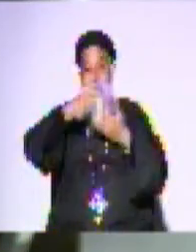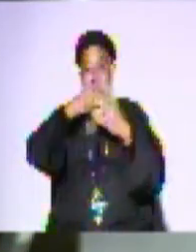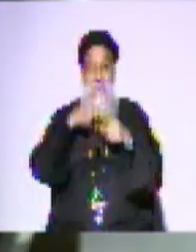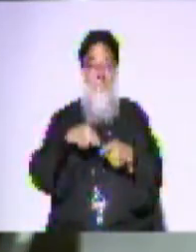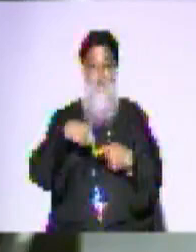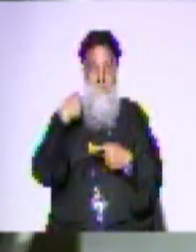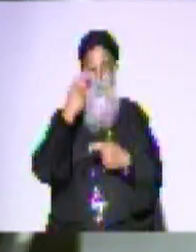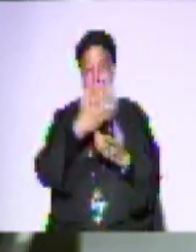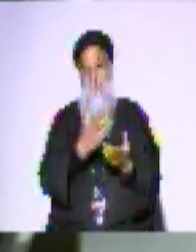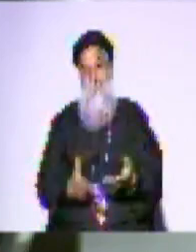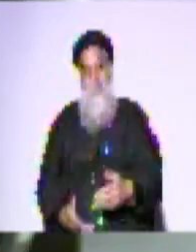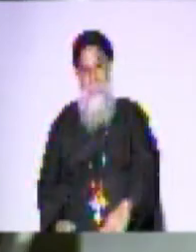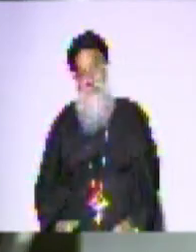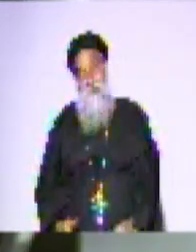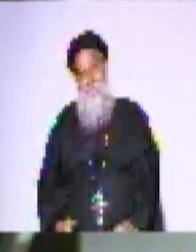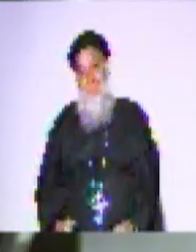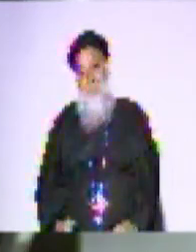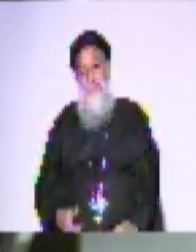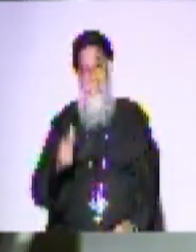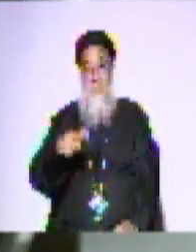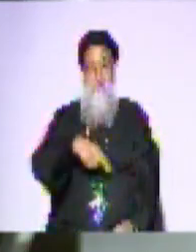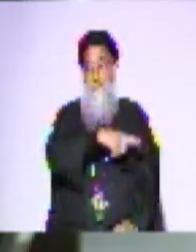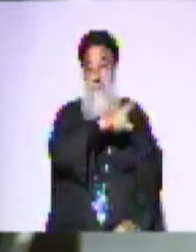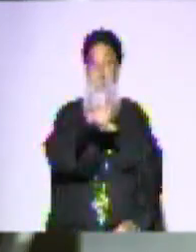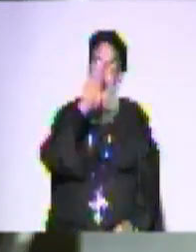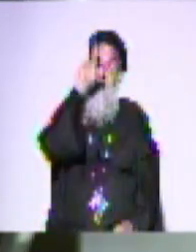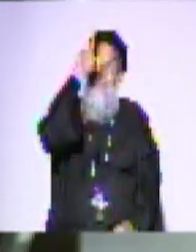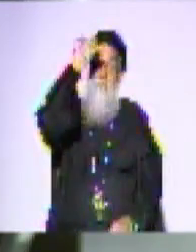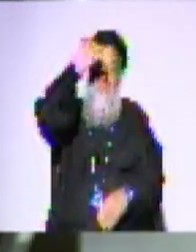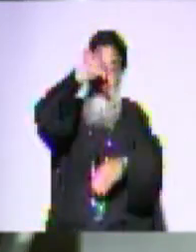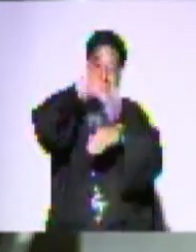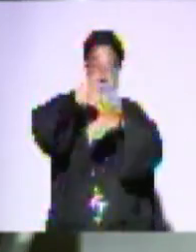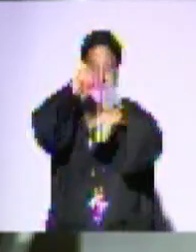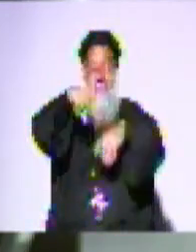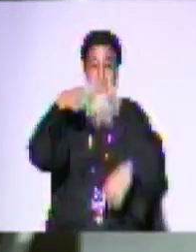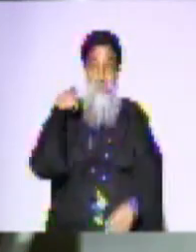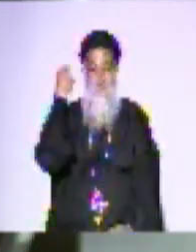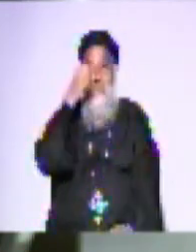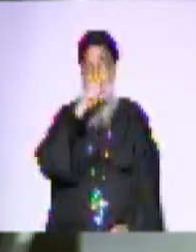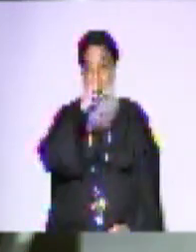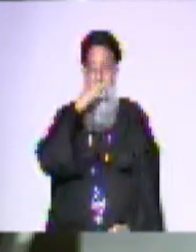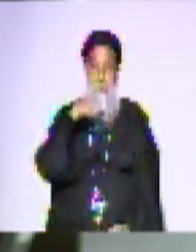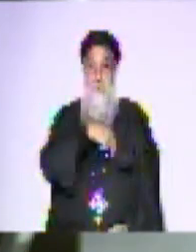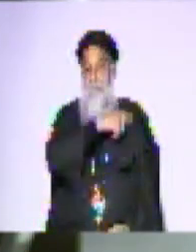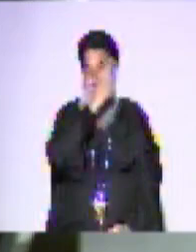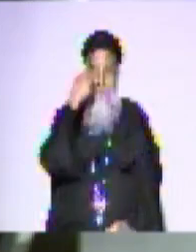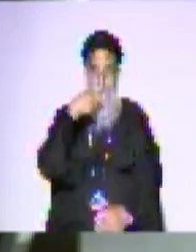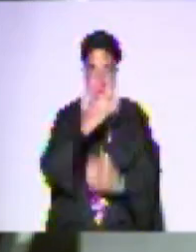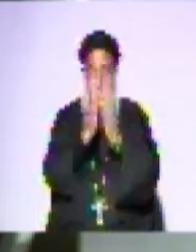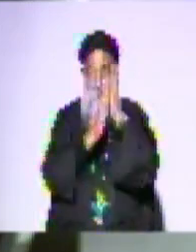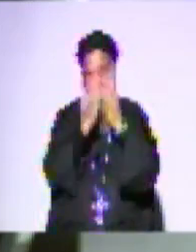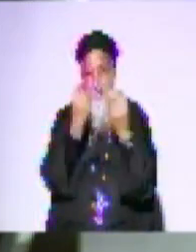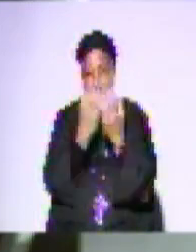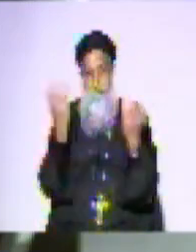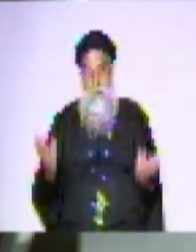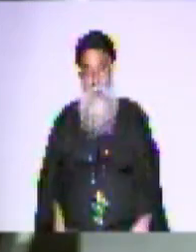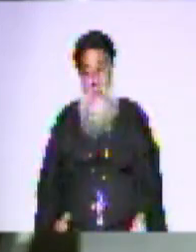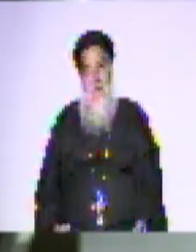بندخل وبنستفيد من وجود ربنا في المكان في الأسرار المقدسة وعمل الروح القدس،